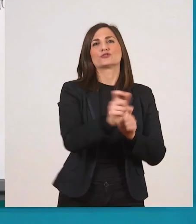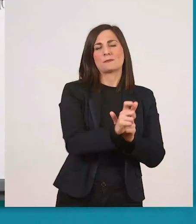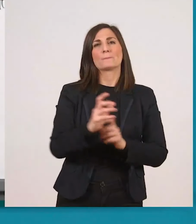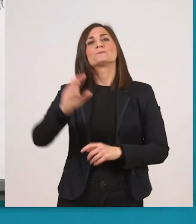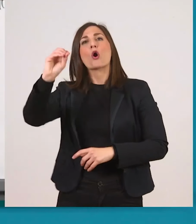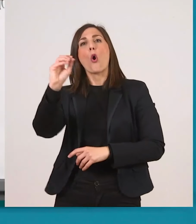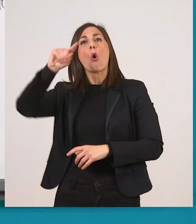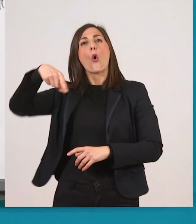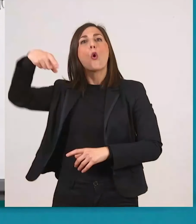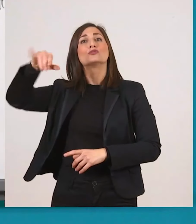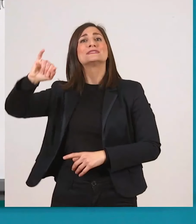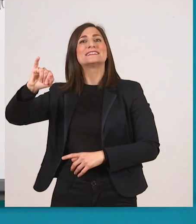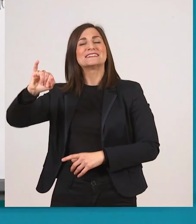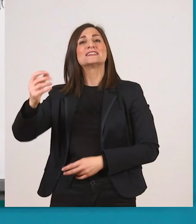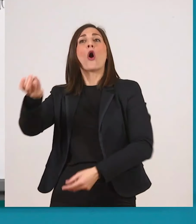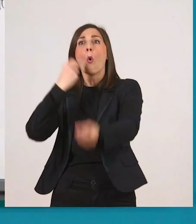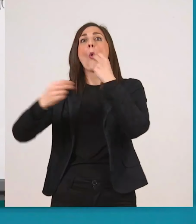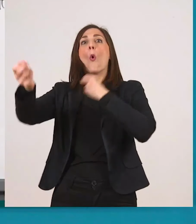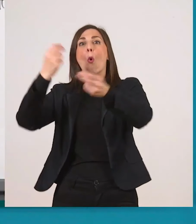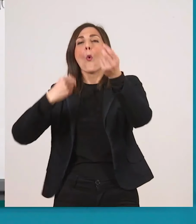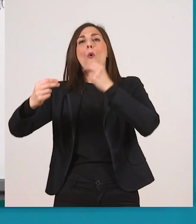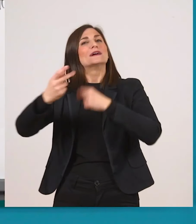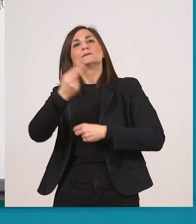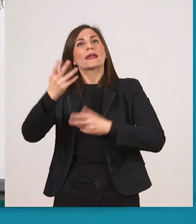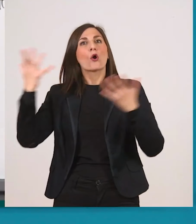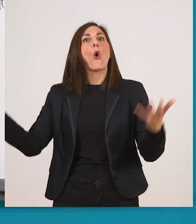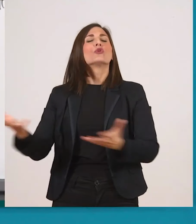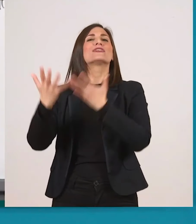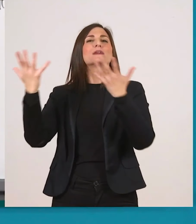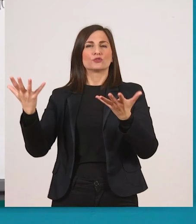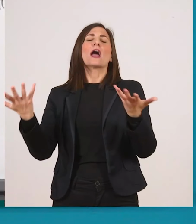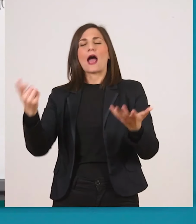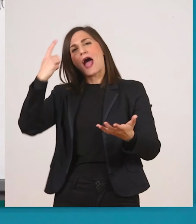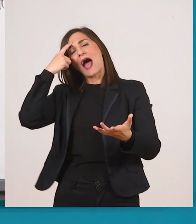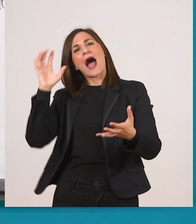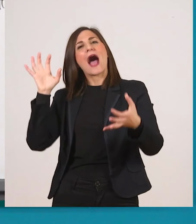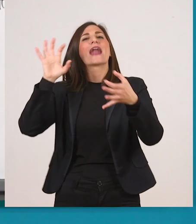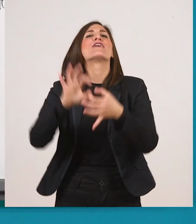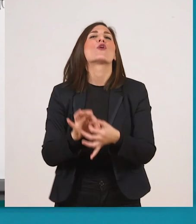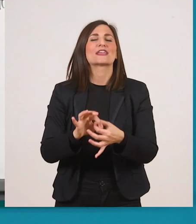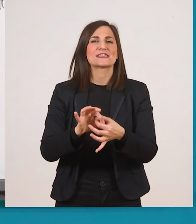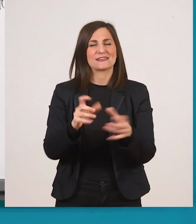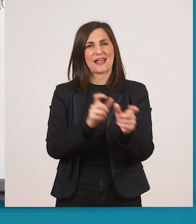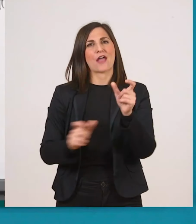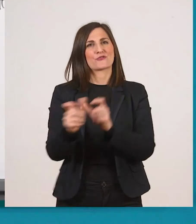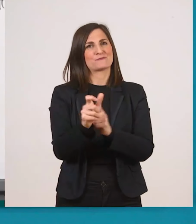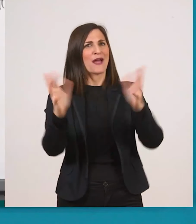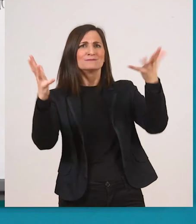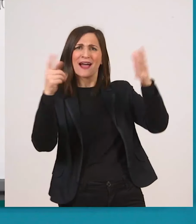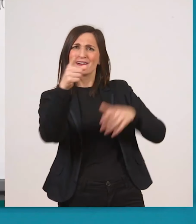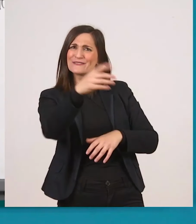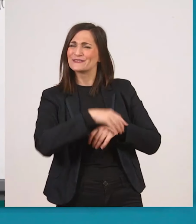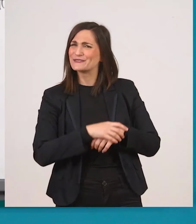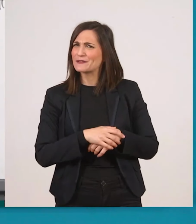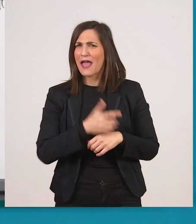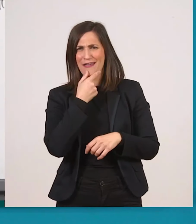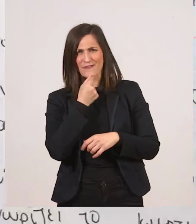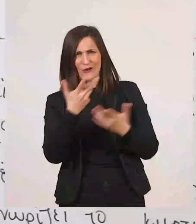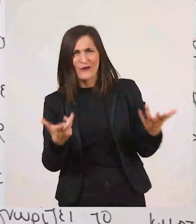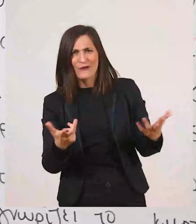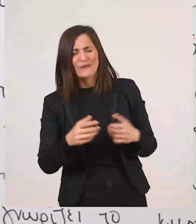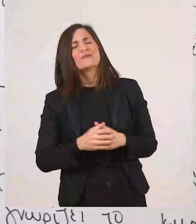κόμμα. Οτιδήποτε μπορώ να το αντικαταστήσω με το οτιδήποτε. Βεβαίως, είναι αναφορική. Μπράβο σας. Εύκολο,